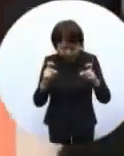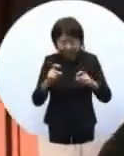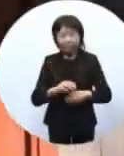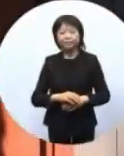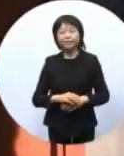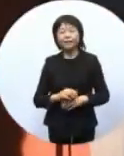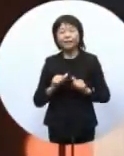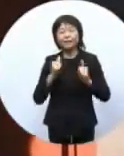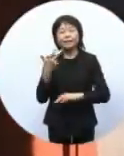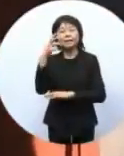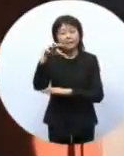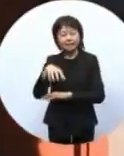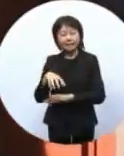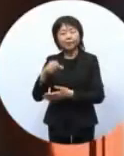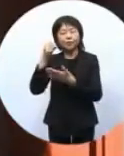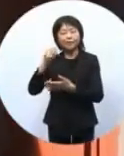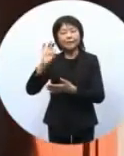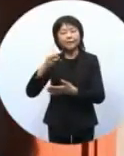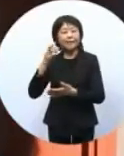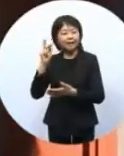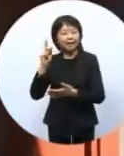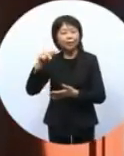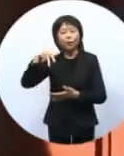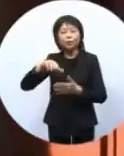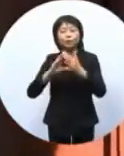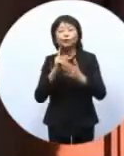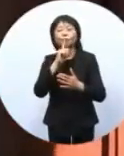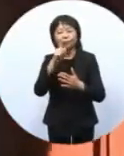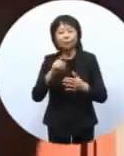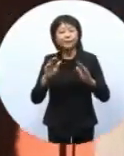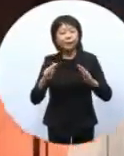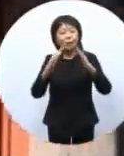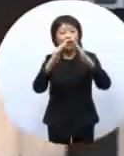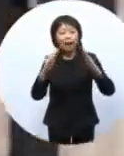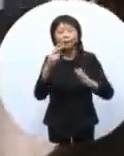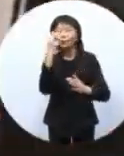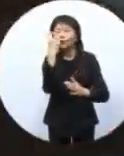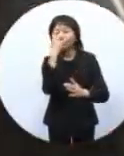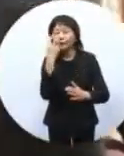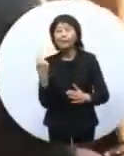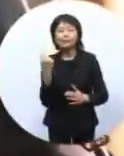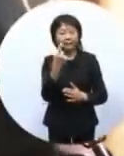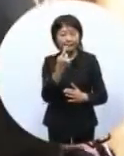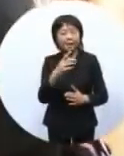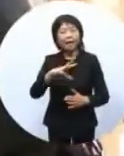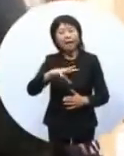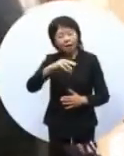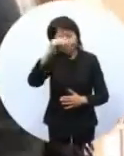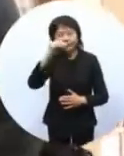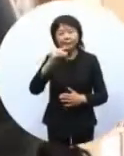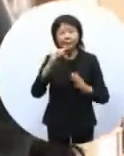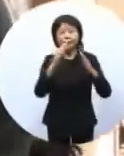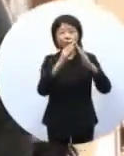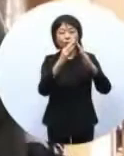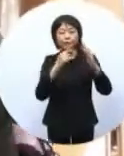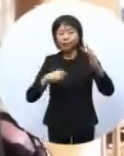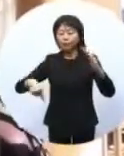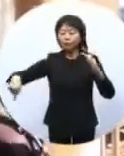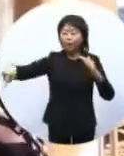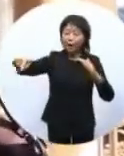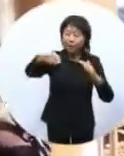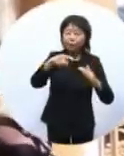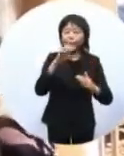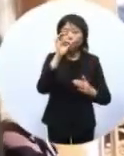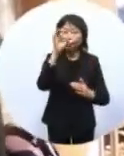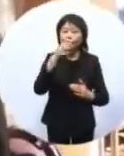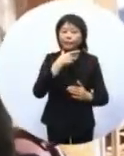茅ヶ崎市役所資産税課の須藤と申します。はい、今日家屋調査に参りました。はい、まず最初にですね、お家の外側ぐるっと見させてい